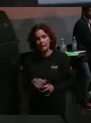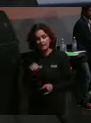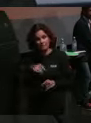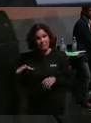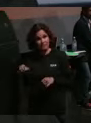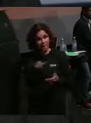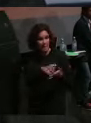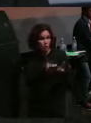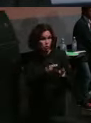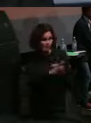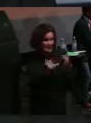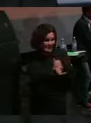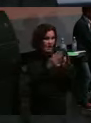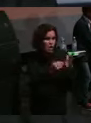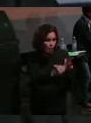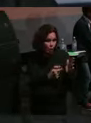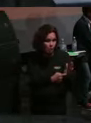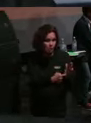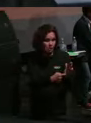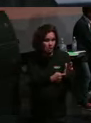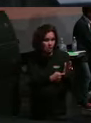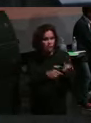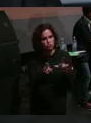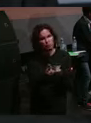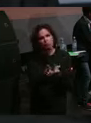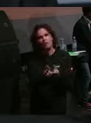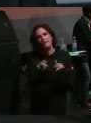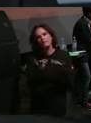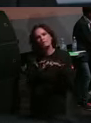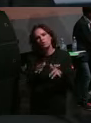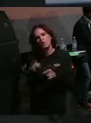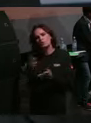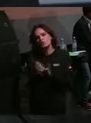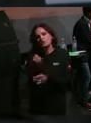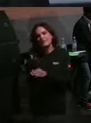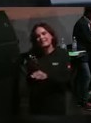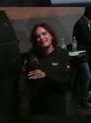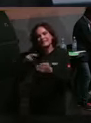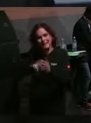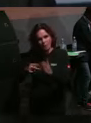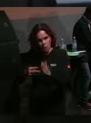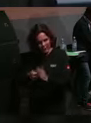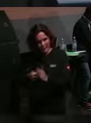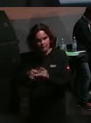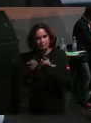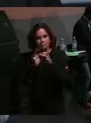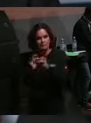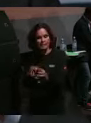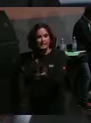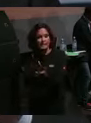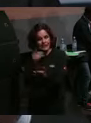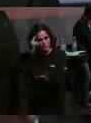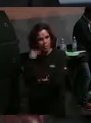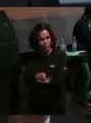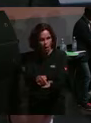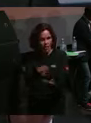av det som også i rapporten, om å utnytte rett teknologi til rett formål. For det